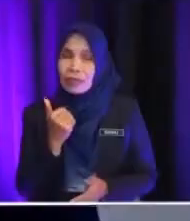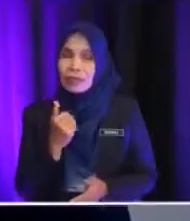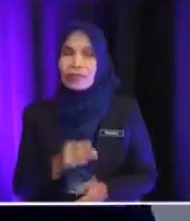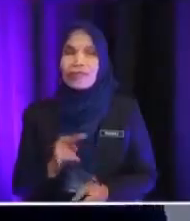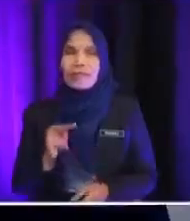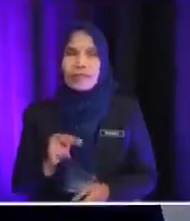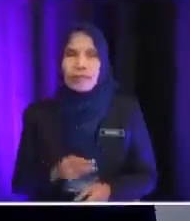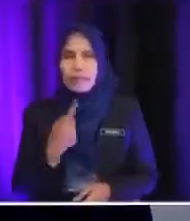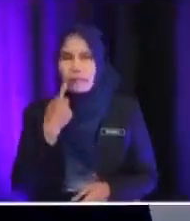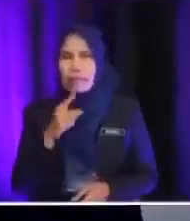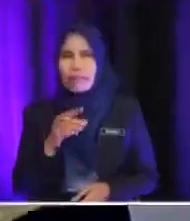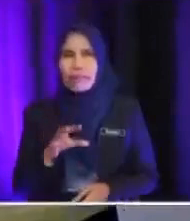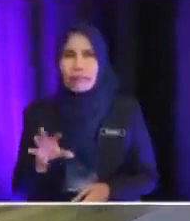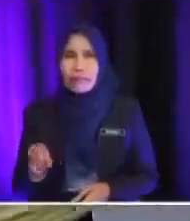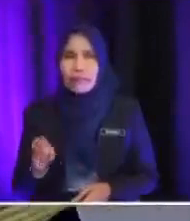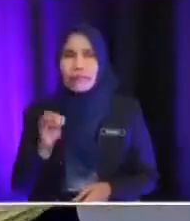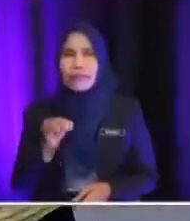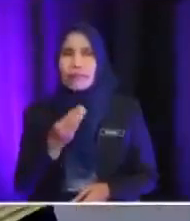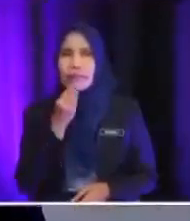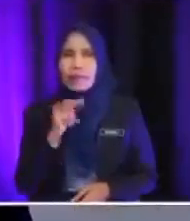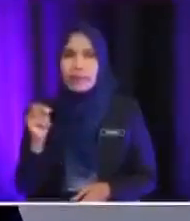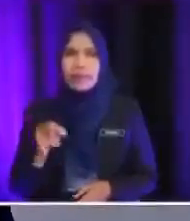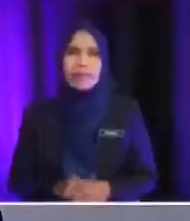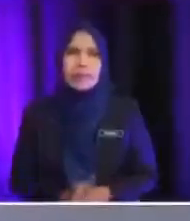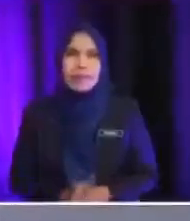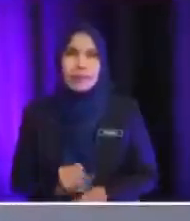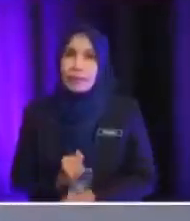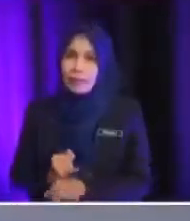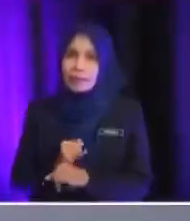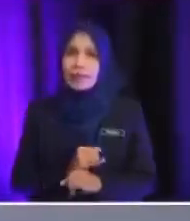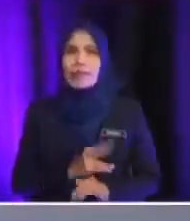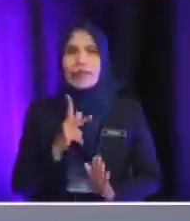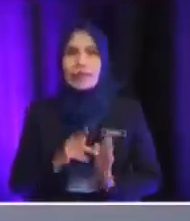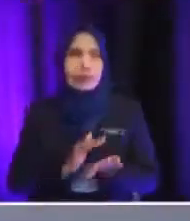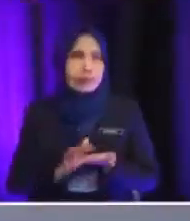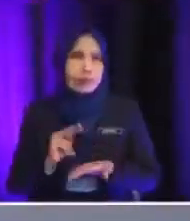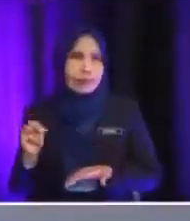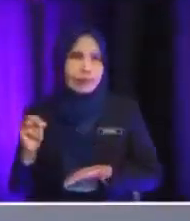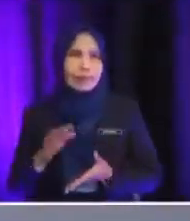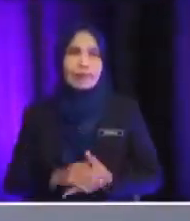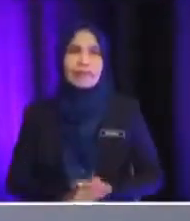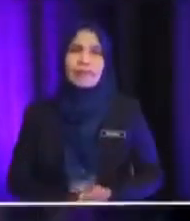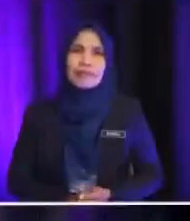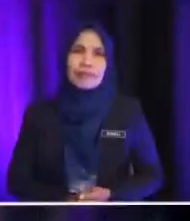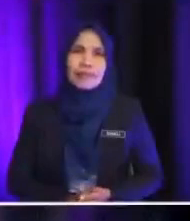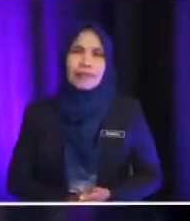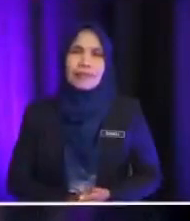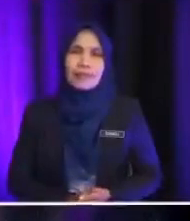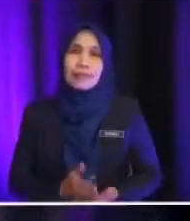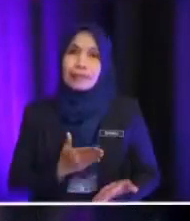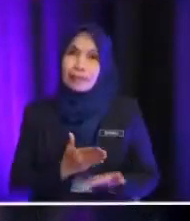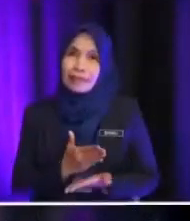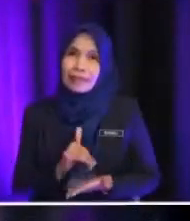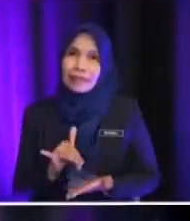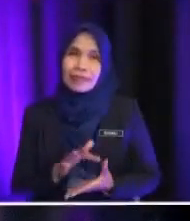kena alas untuk menjaga inilah sanitasi, kebersihan. Okey cikgu. Seterusnya cikgu?